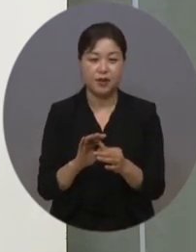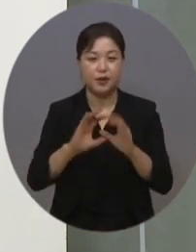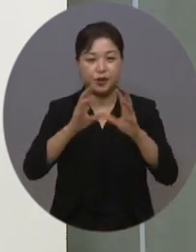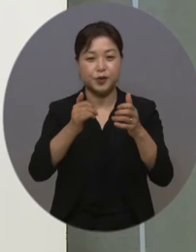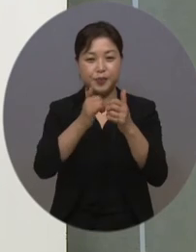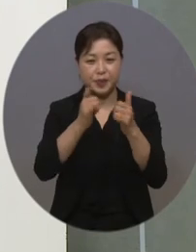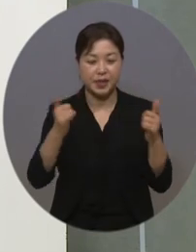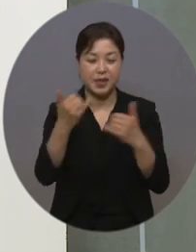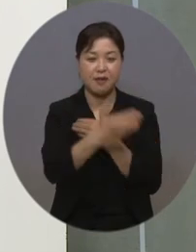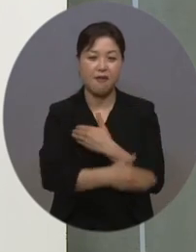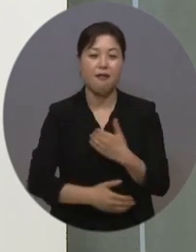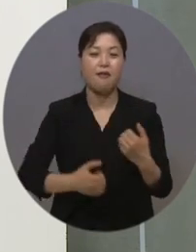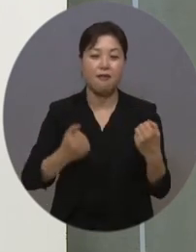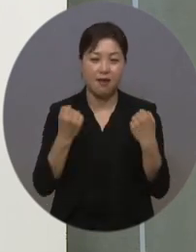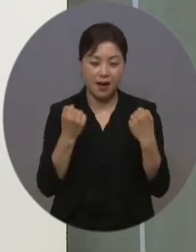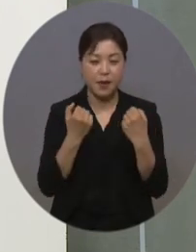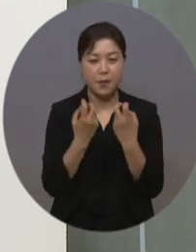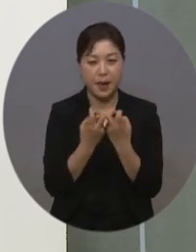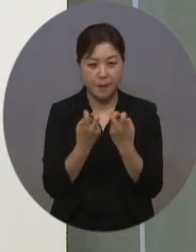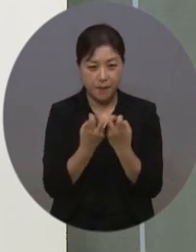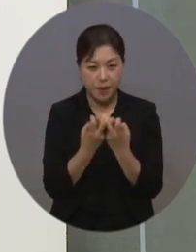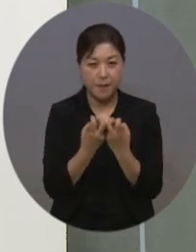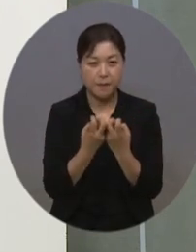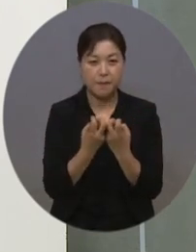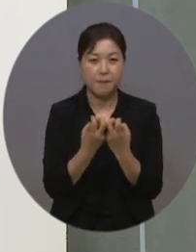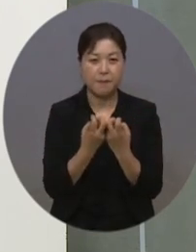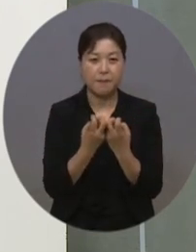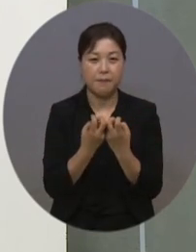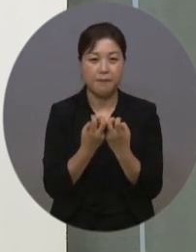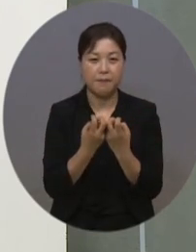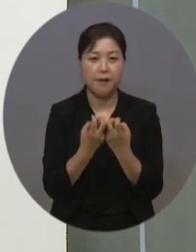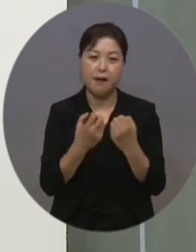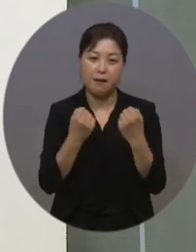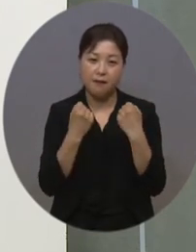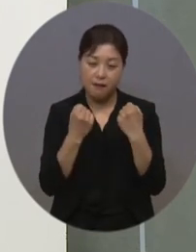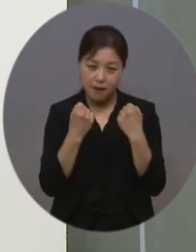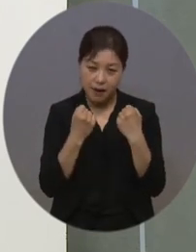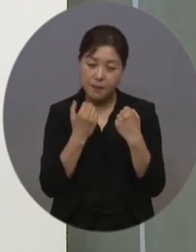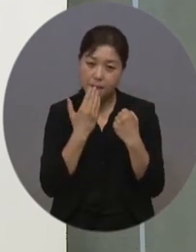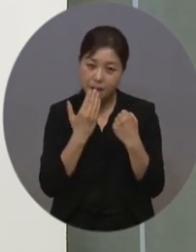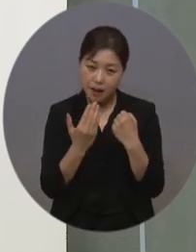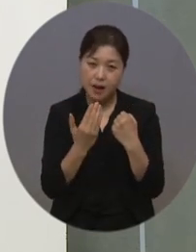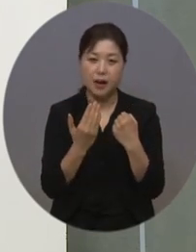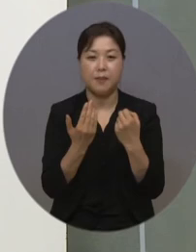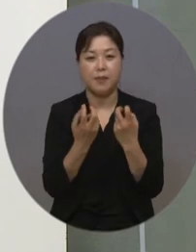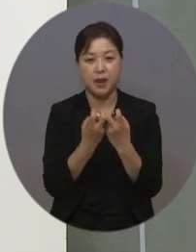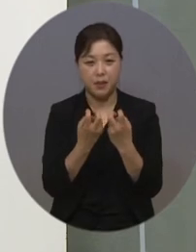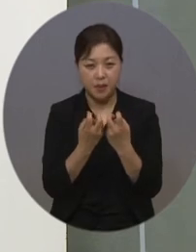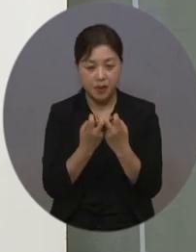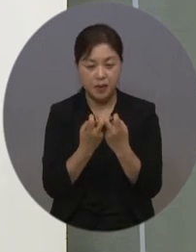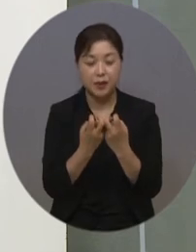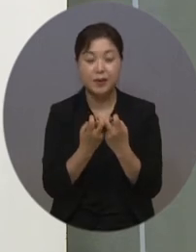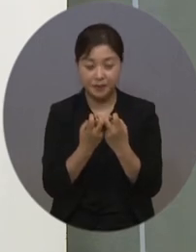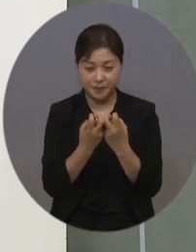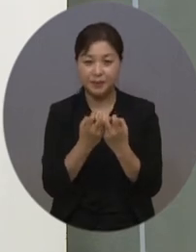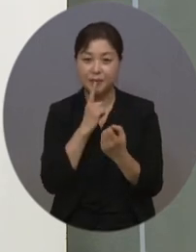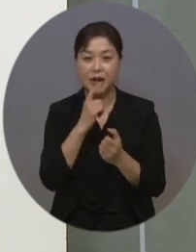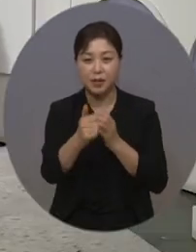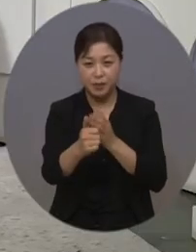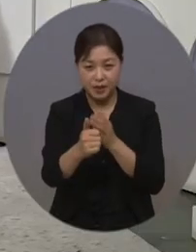국민이 건강한 비결, 건강할 수 있는 길 뭐 이런 거를 한 말씀